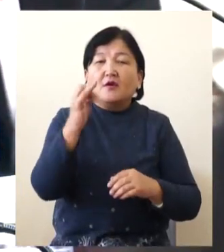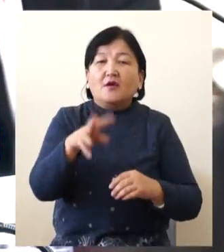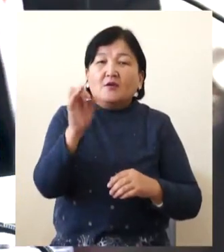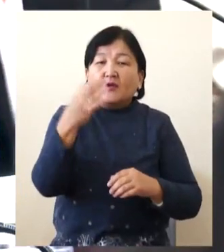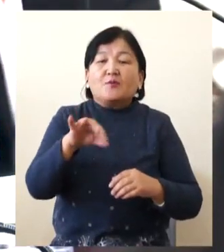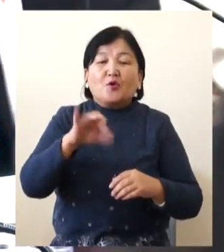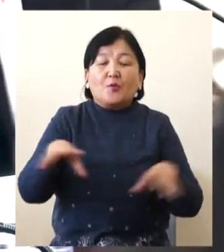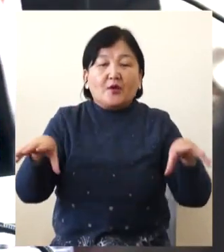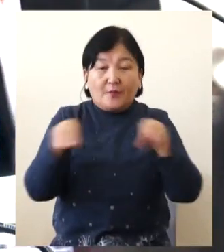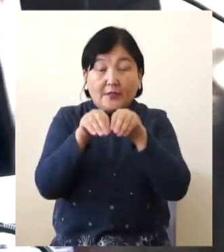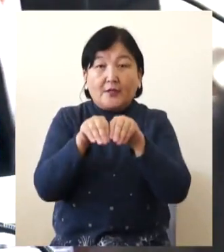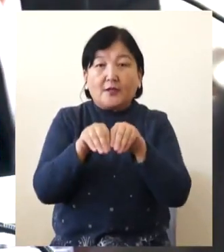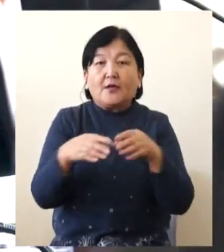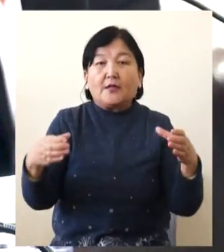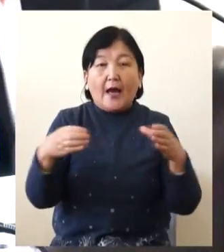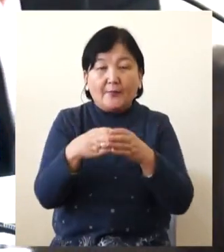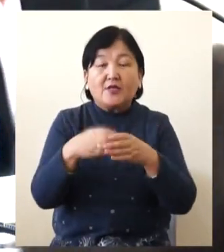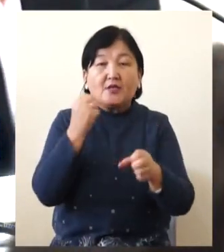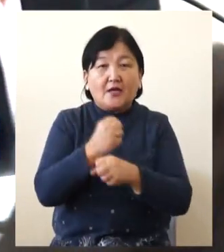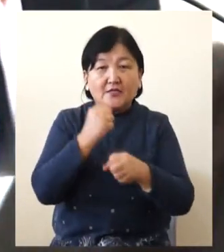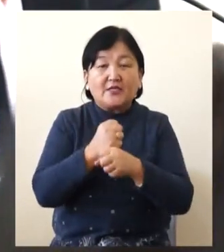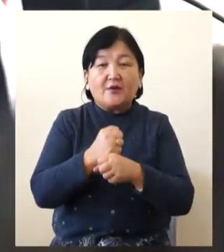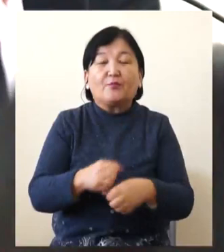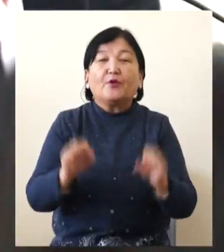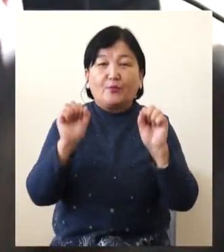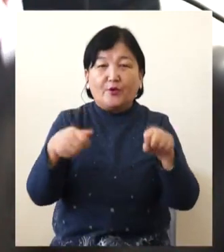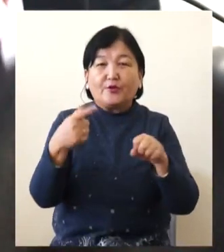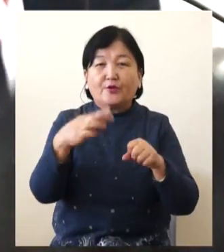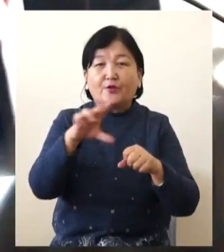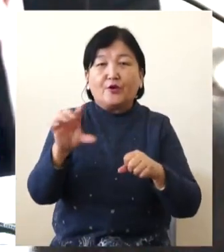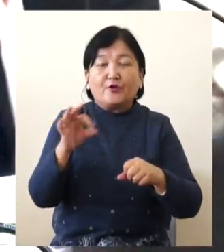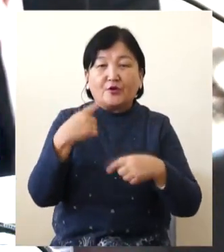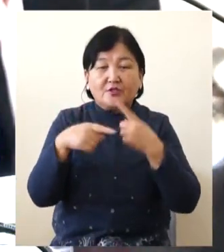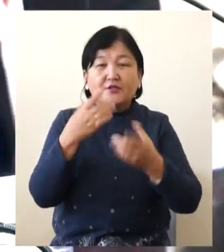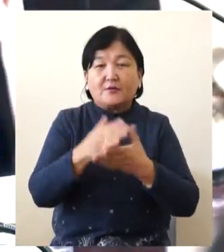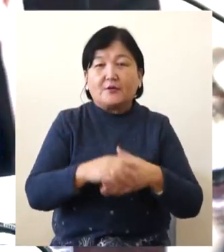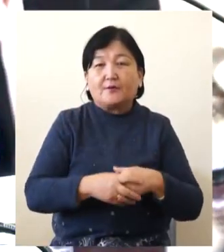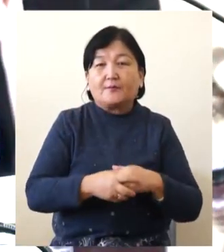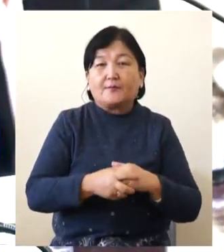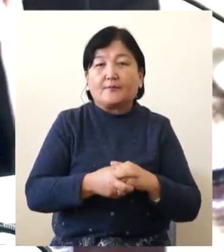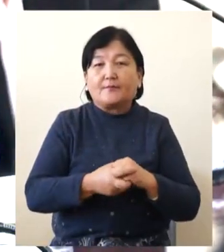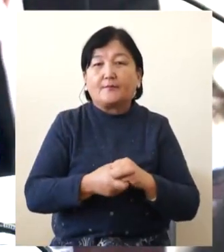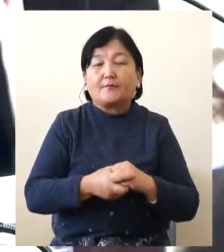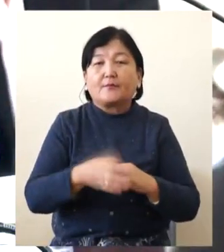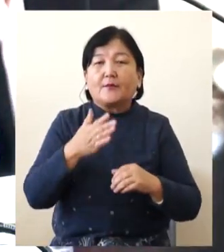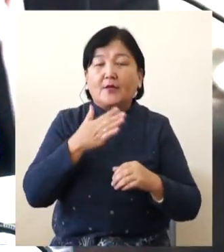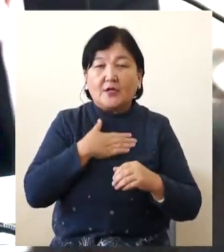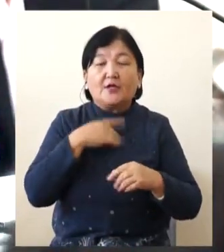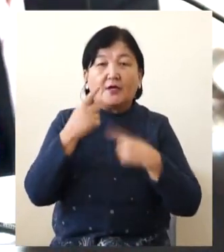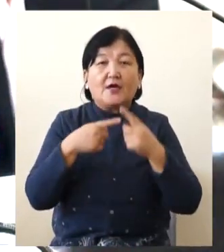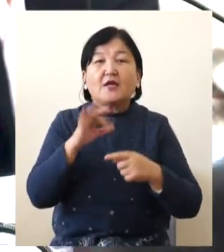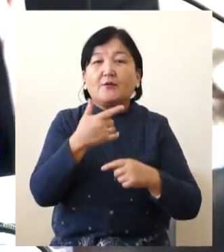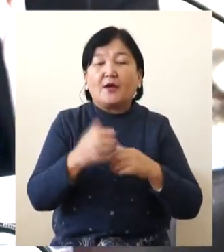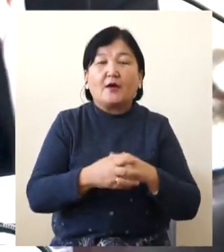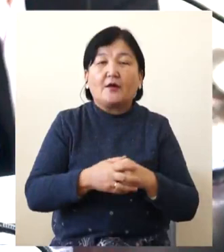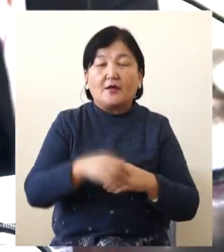гэдэгтэй нэгдэт нэгж яриул одоо бас болох юм да. За тэр ч гэдэг хүмүүс болоод ирч байгаа юм. Тэгээд энэ ингэ яриад байгаа.